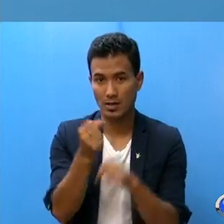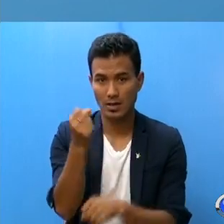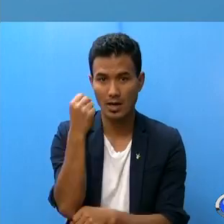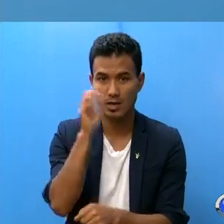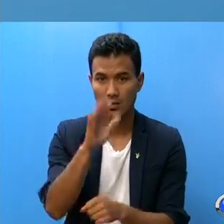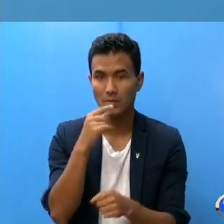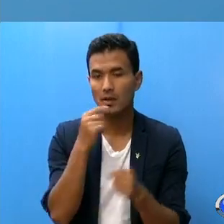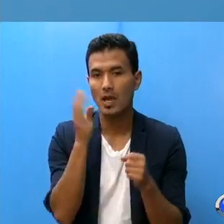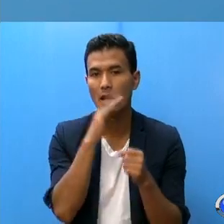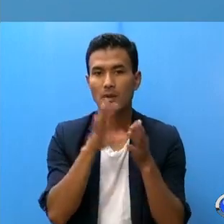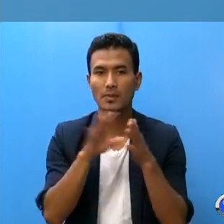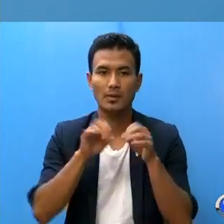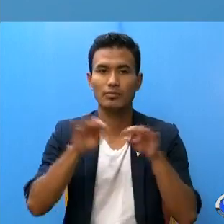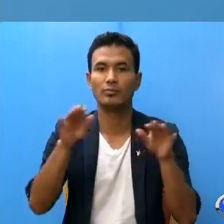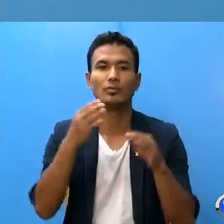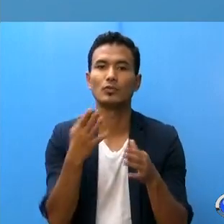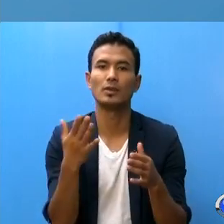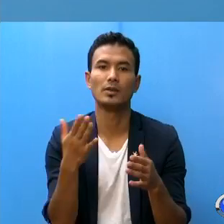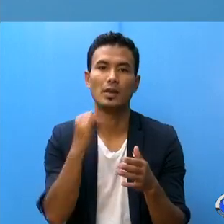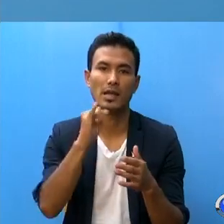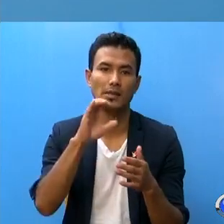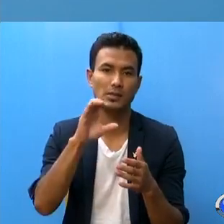अवर तो फैल देना आवड जानी कुरा चाहिए